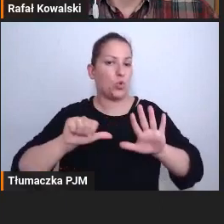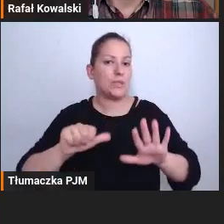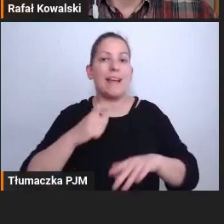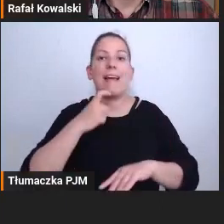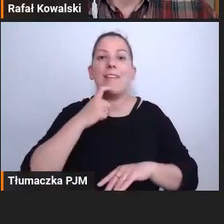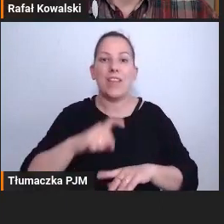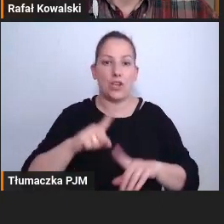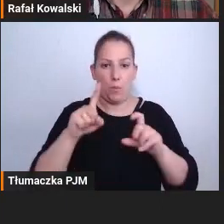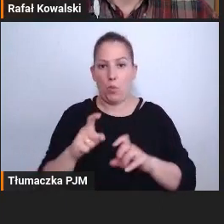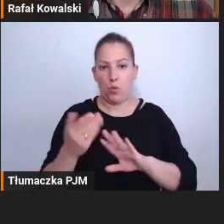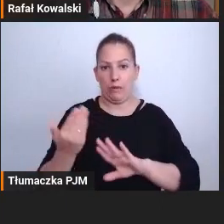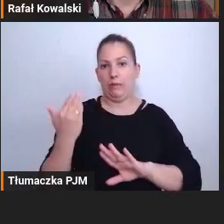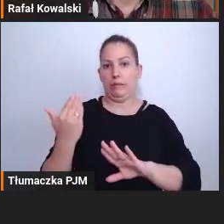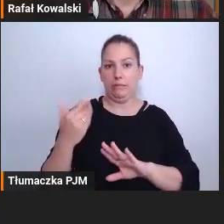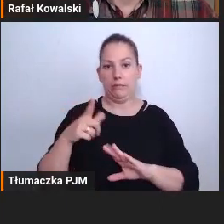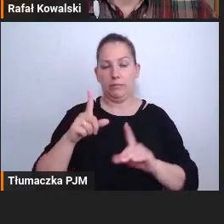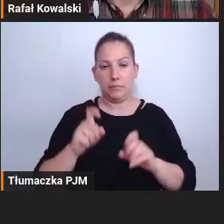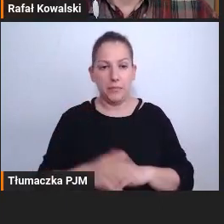kwietnia,